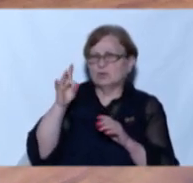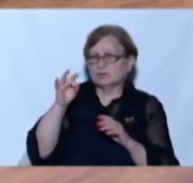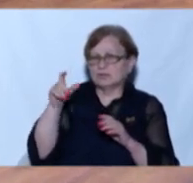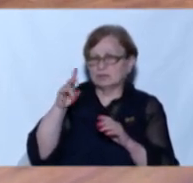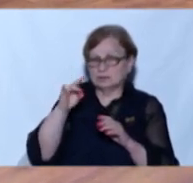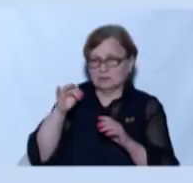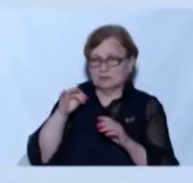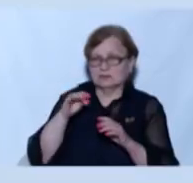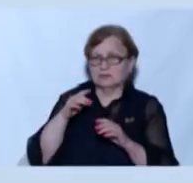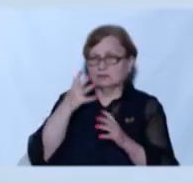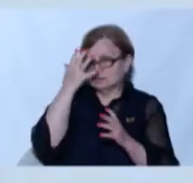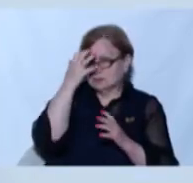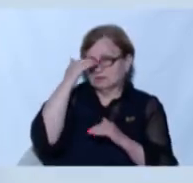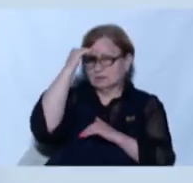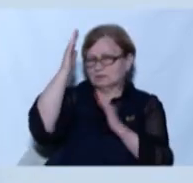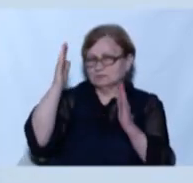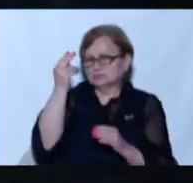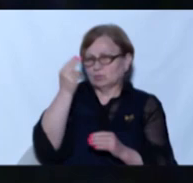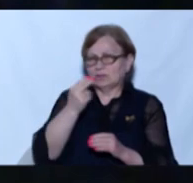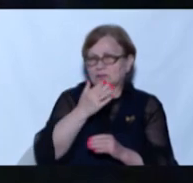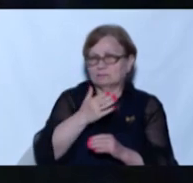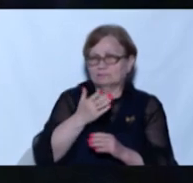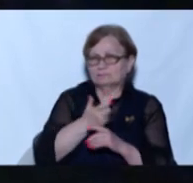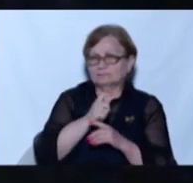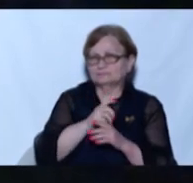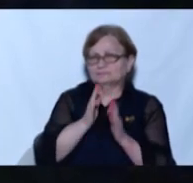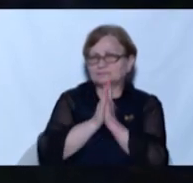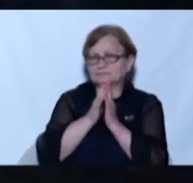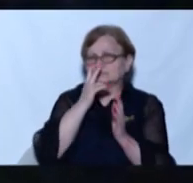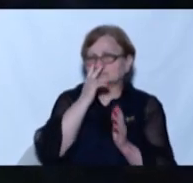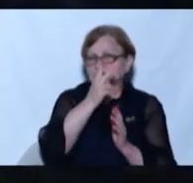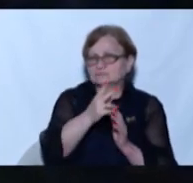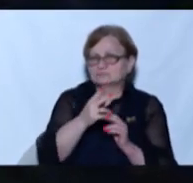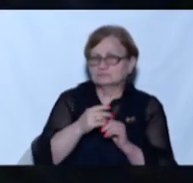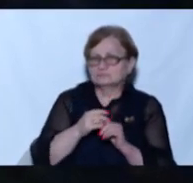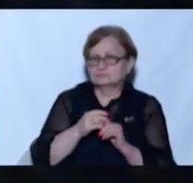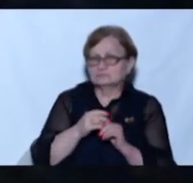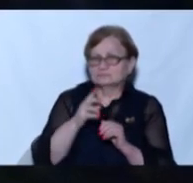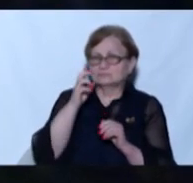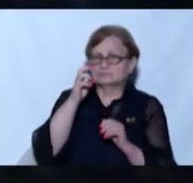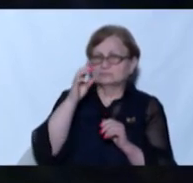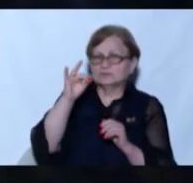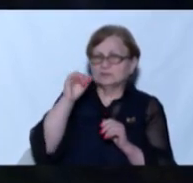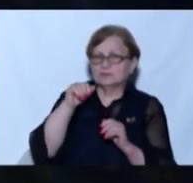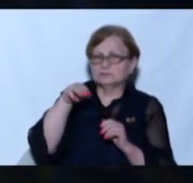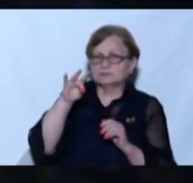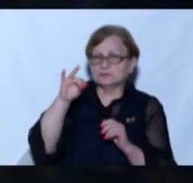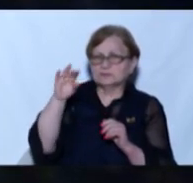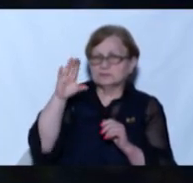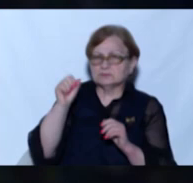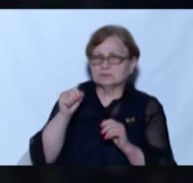ბეატრისა, ჩენჩის სურათის სილუეტები. გთხოვთ, შეხედოთ, ეს გახლავთ ბეატრისას,